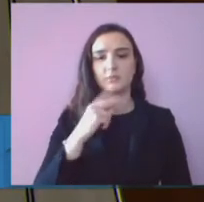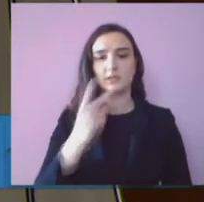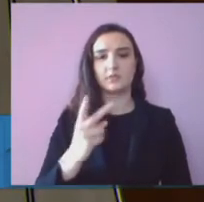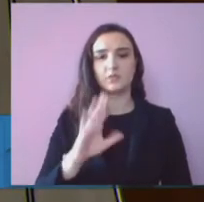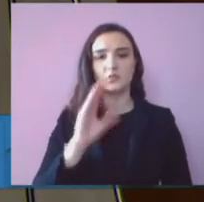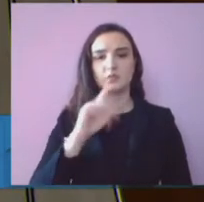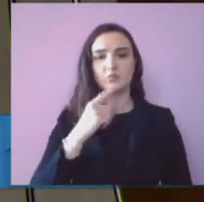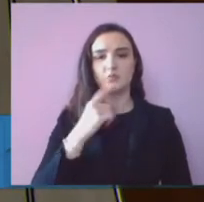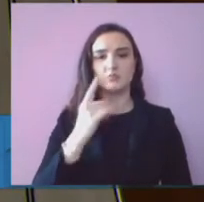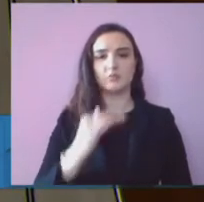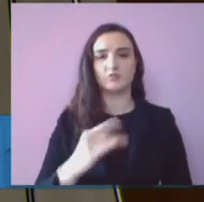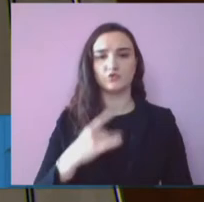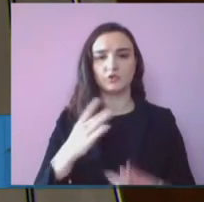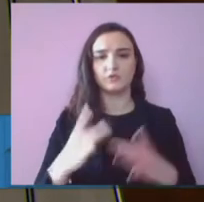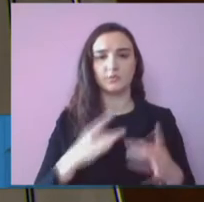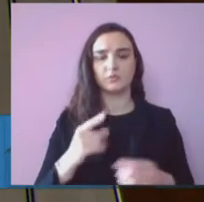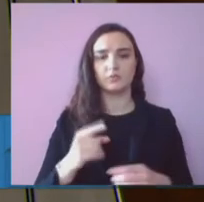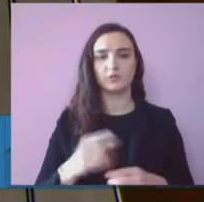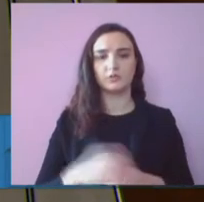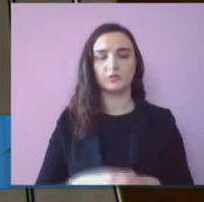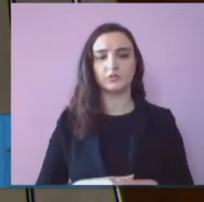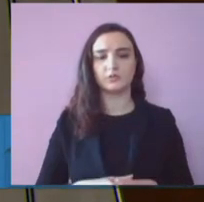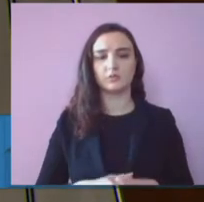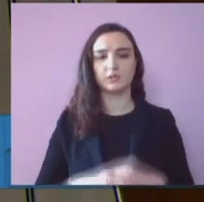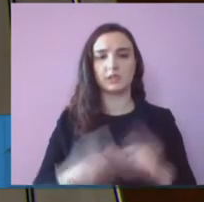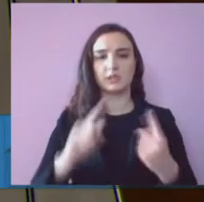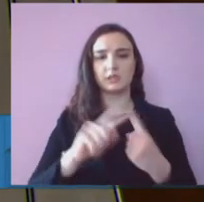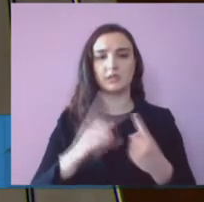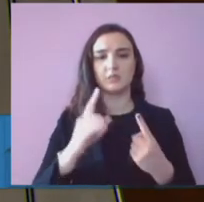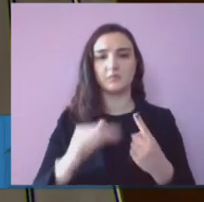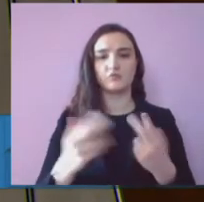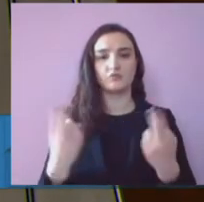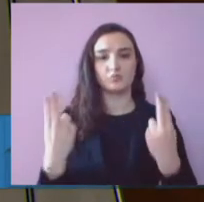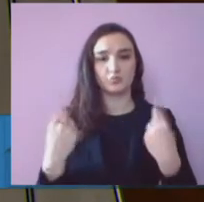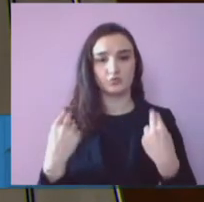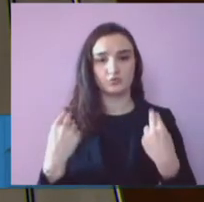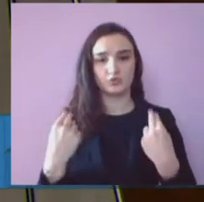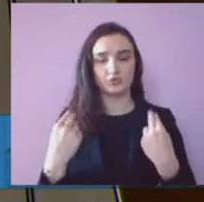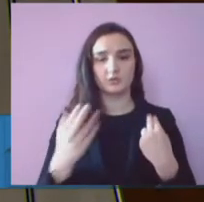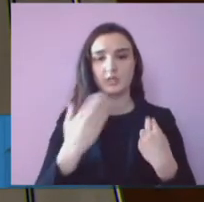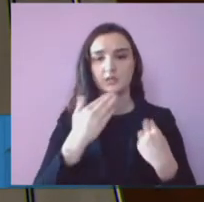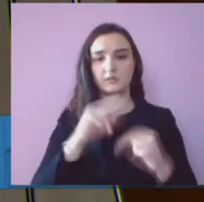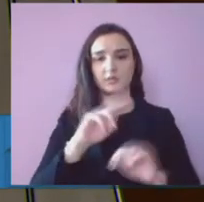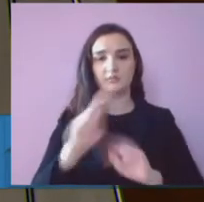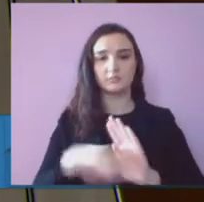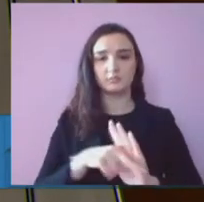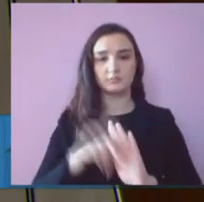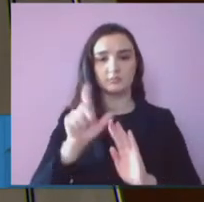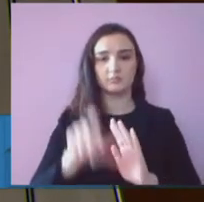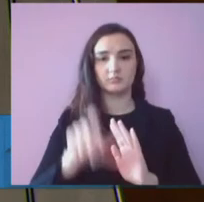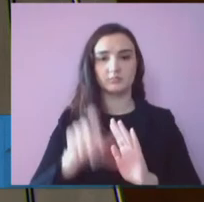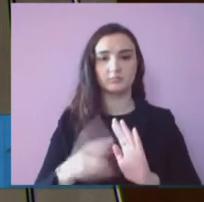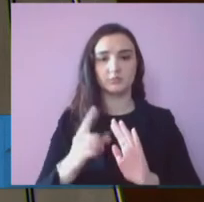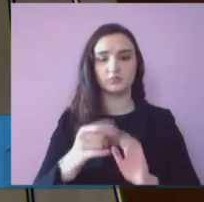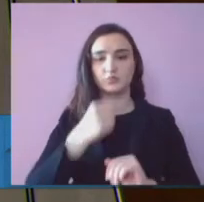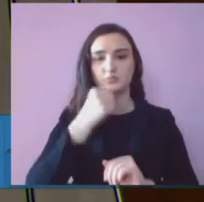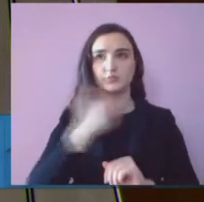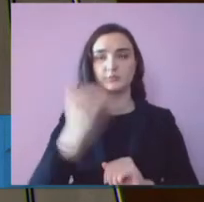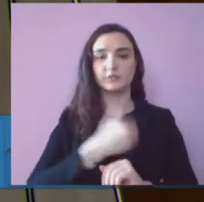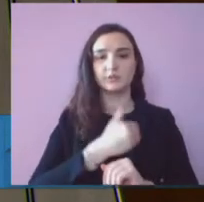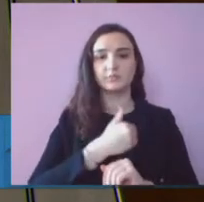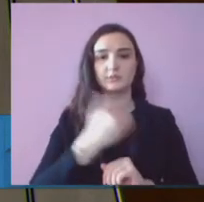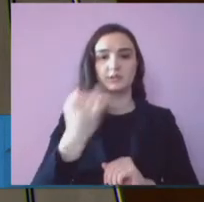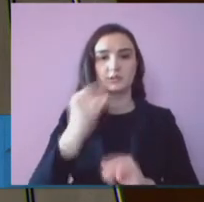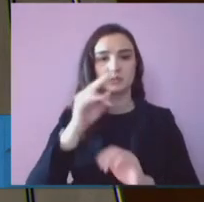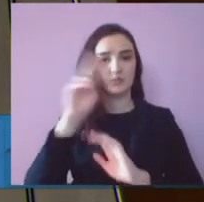ბავშვი ჭირვეულია ერთია ბავშვი მორჩილი დამყოლი უფროსების ნებასთან